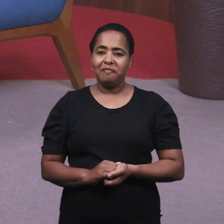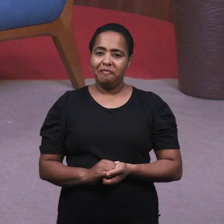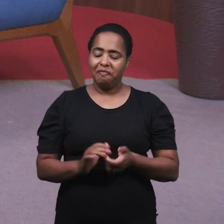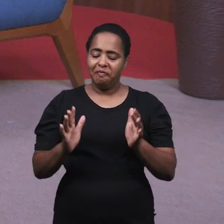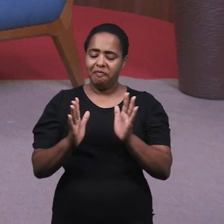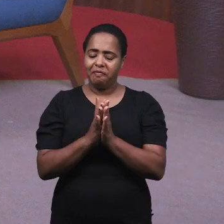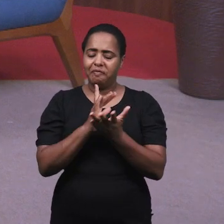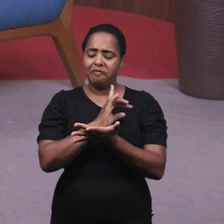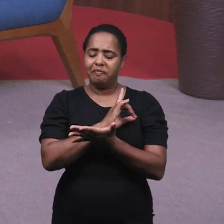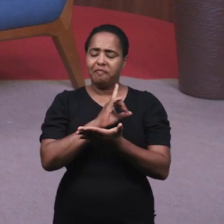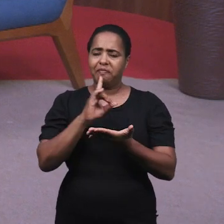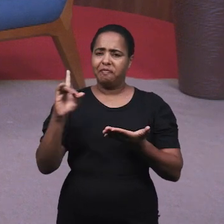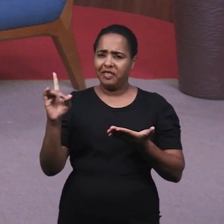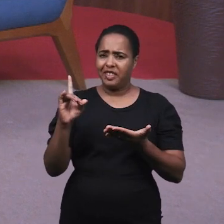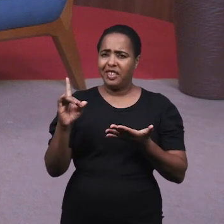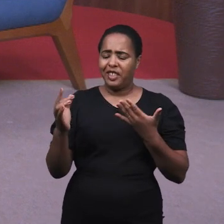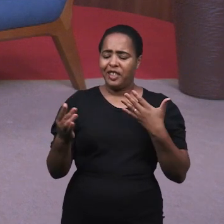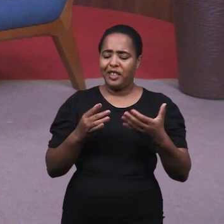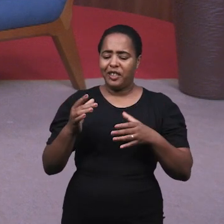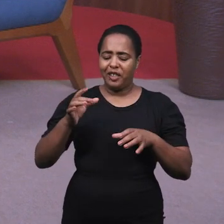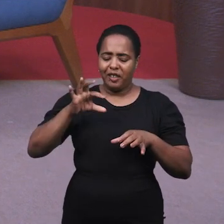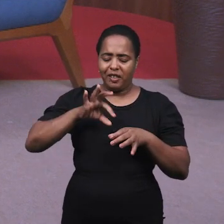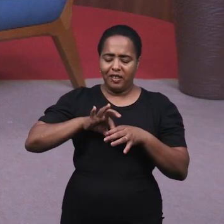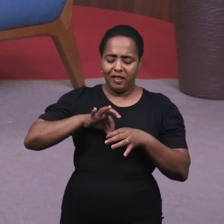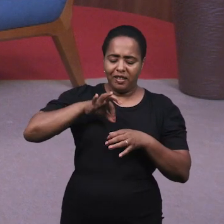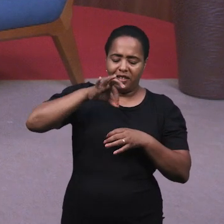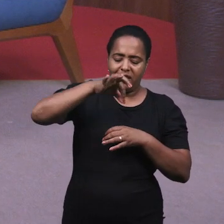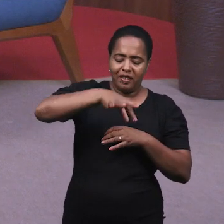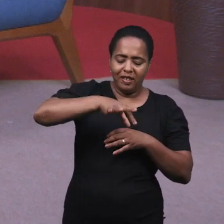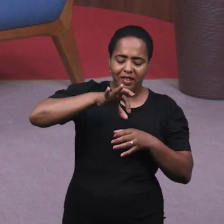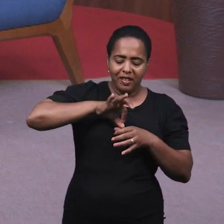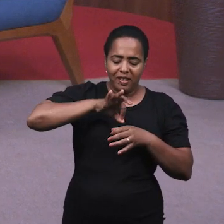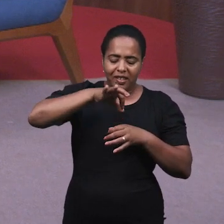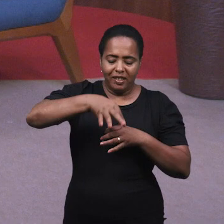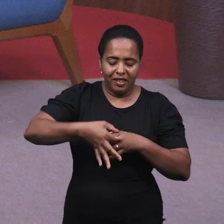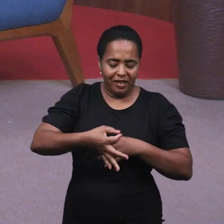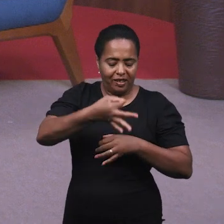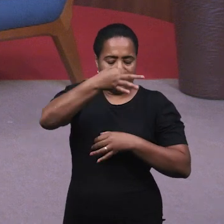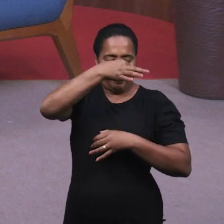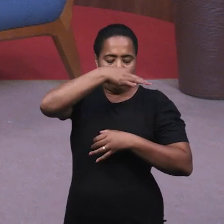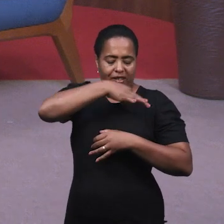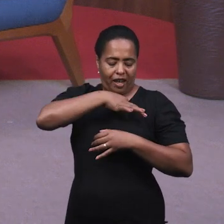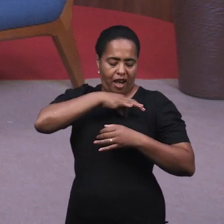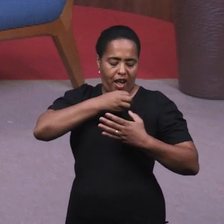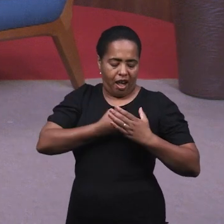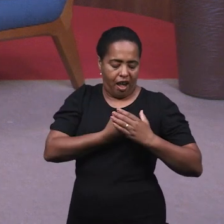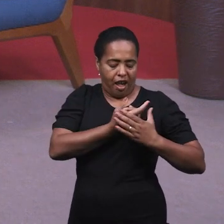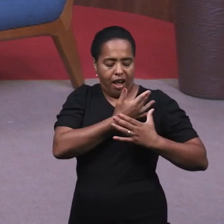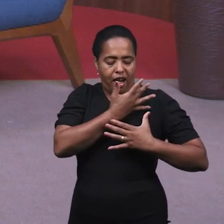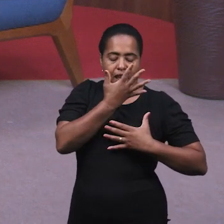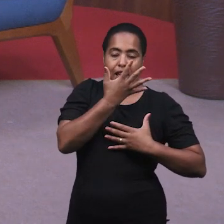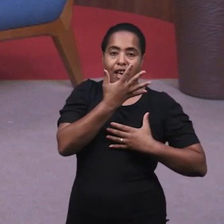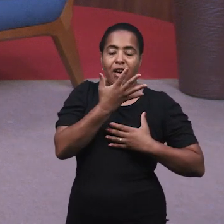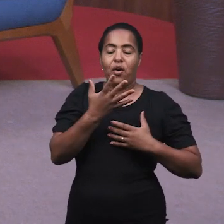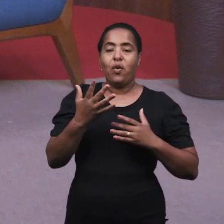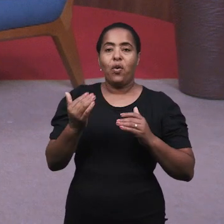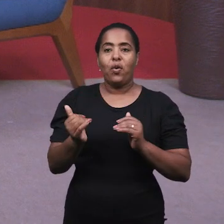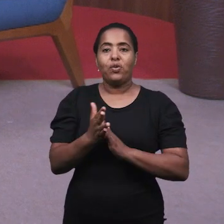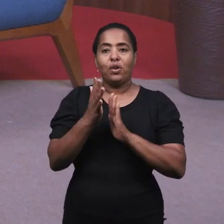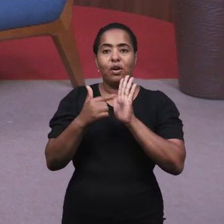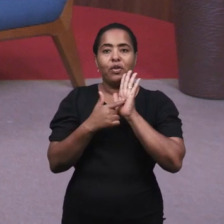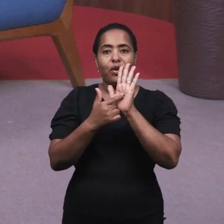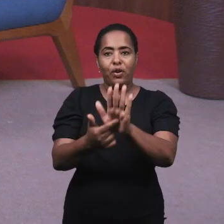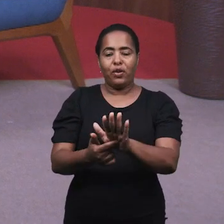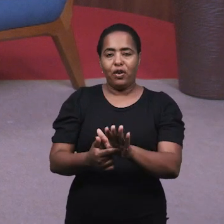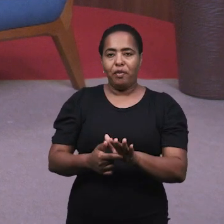La parole de Dieu est comme une sémence qui est lancée dans nos cœurs. Il y a une louange qui parle sur cela,